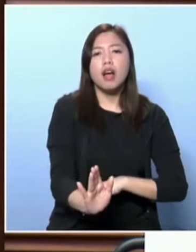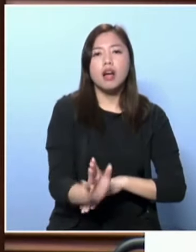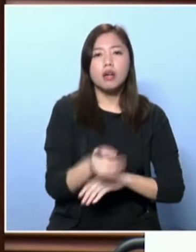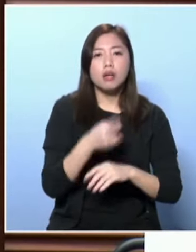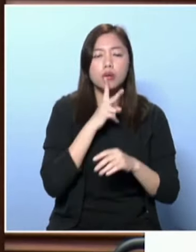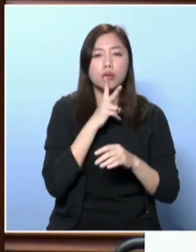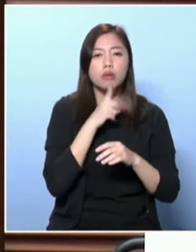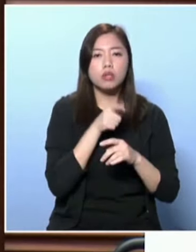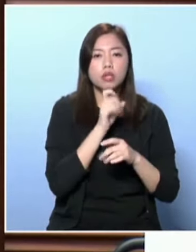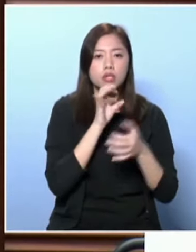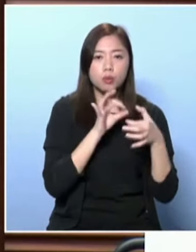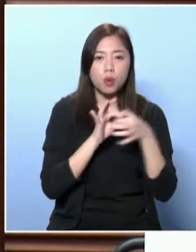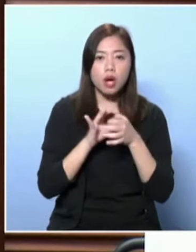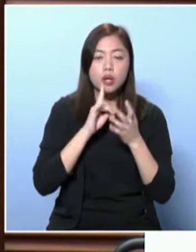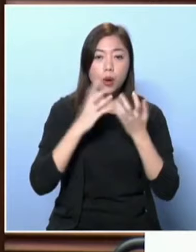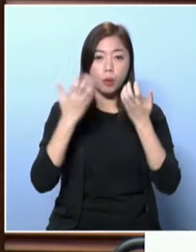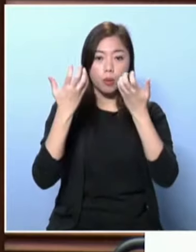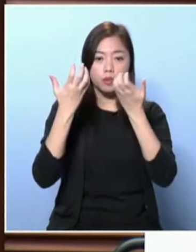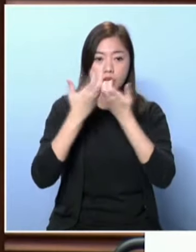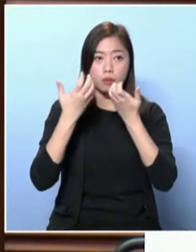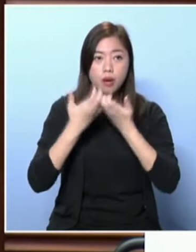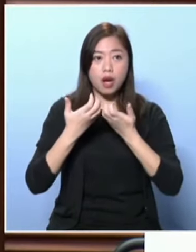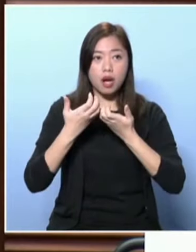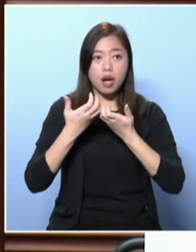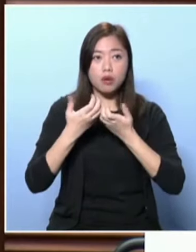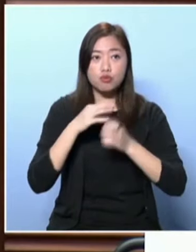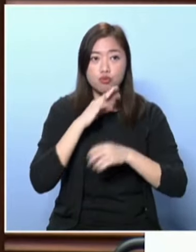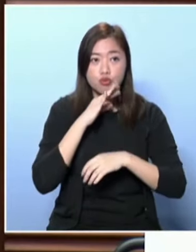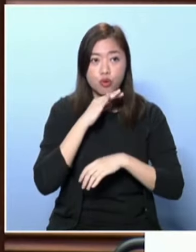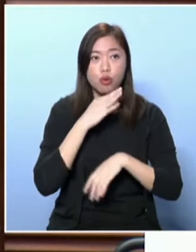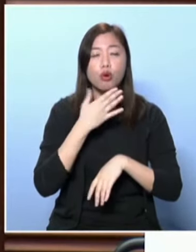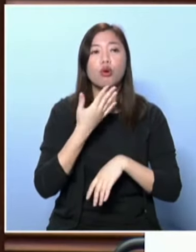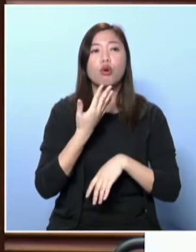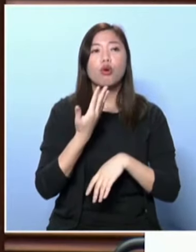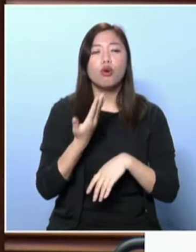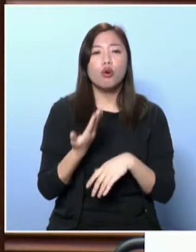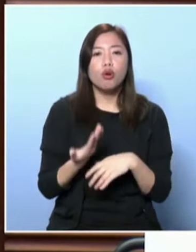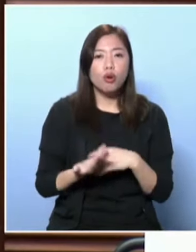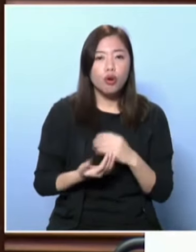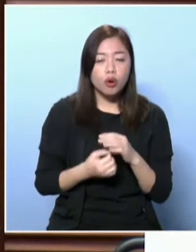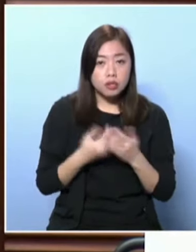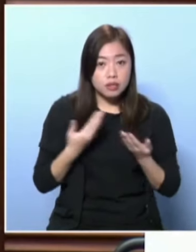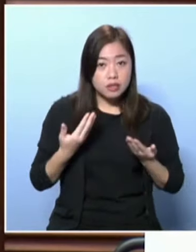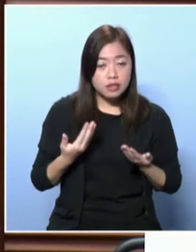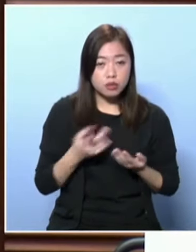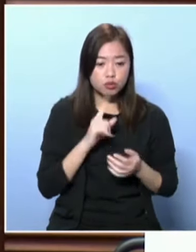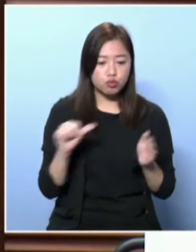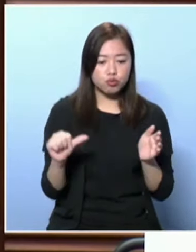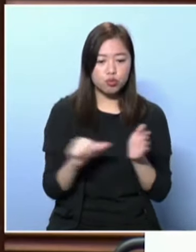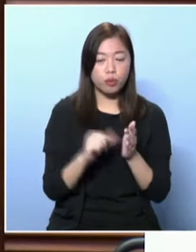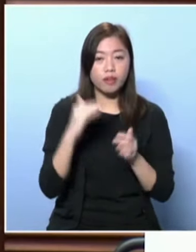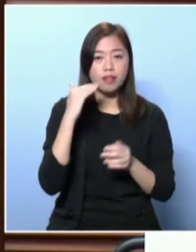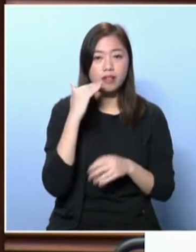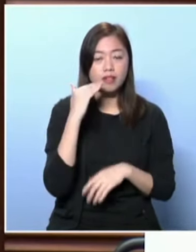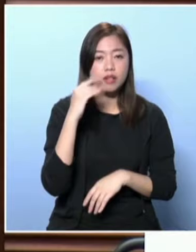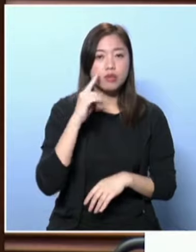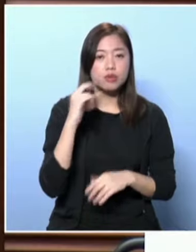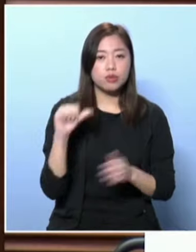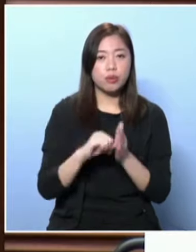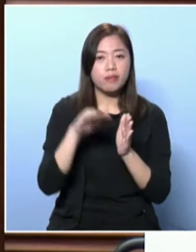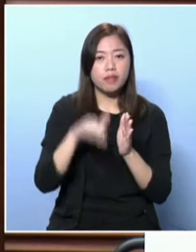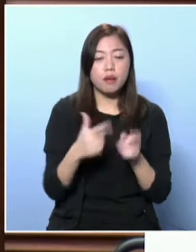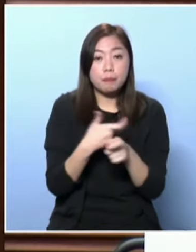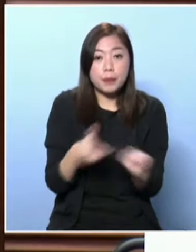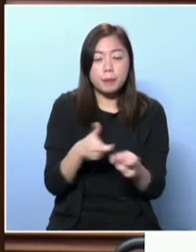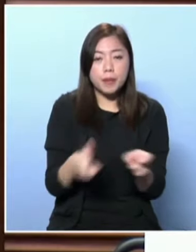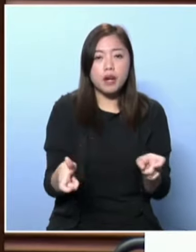個豁免入息嘅計算咧，如果佢真係肯去做嘢，現時嘅所謂最低工資都好，或者好多工根本上都唔